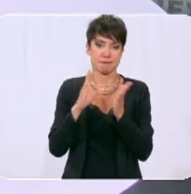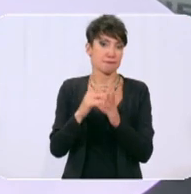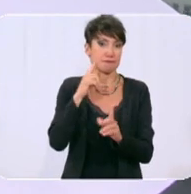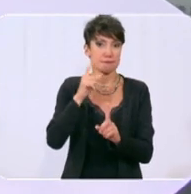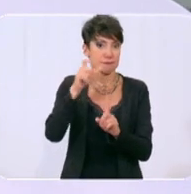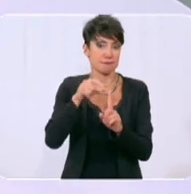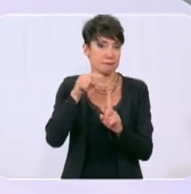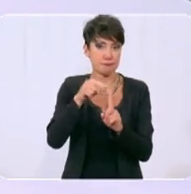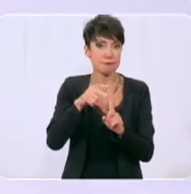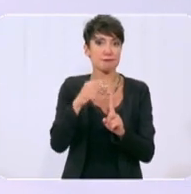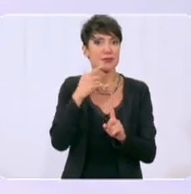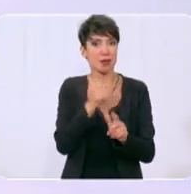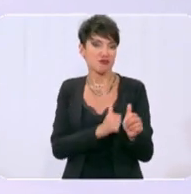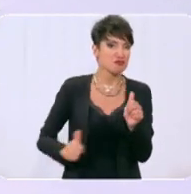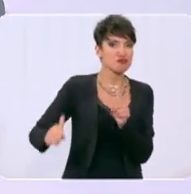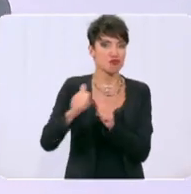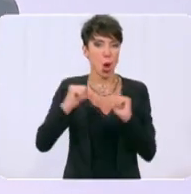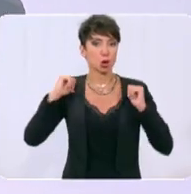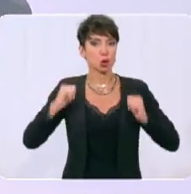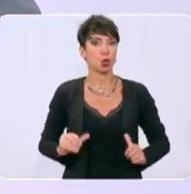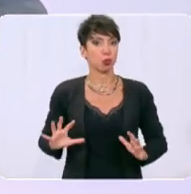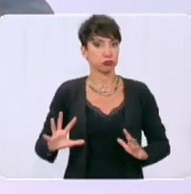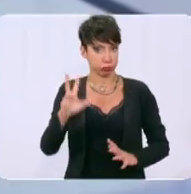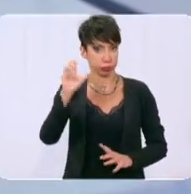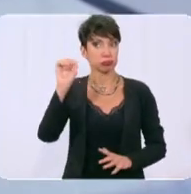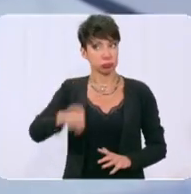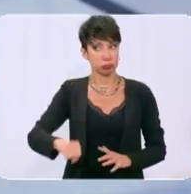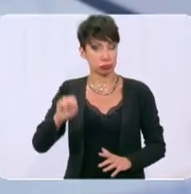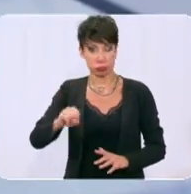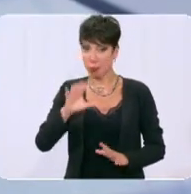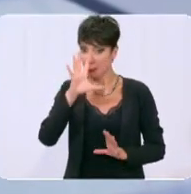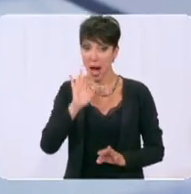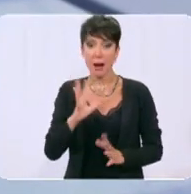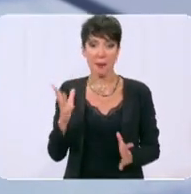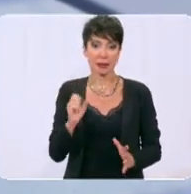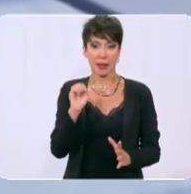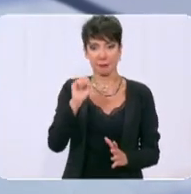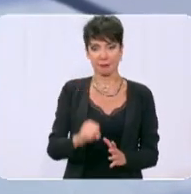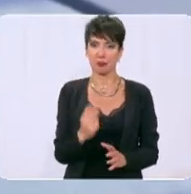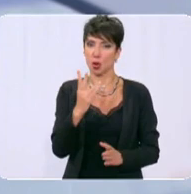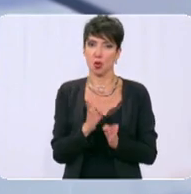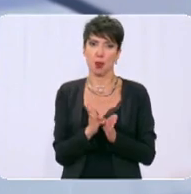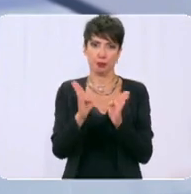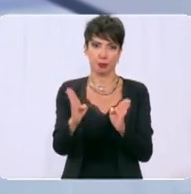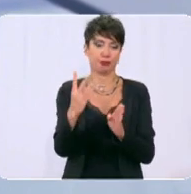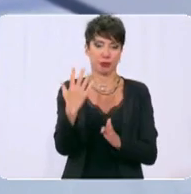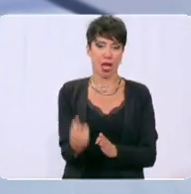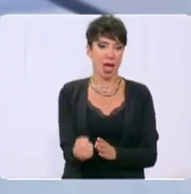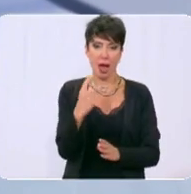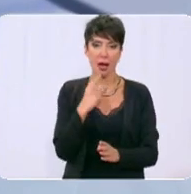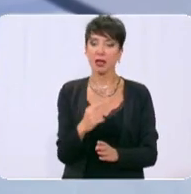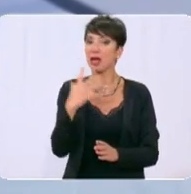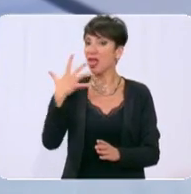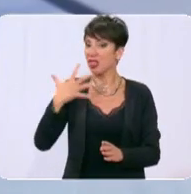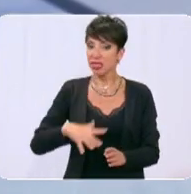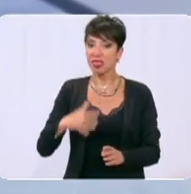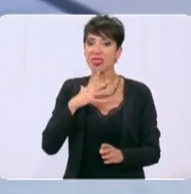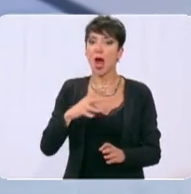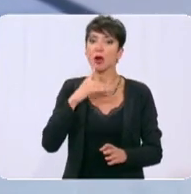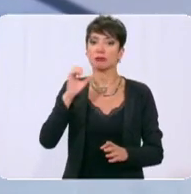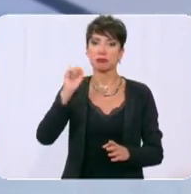στην τουριστική ανάπτυξη της. Για την τουριστική. Mm-hmm. Είναι οι βασικοί τομείς. Η πρωτογενής παραγωγή, ο αγροτικός